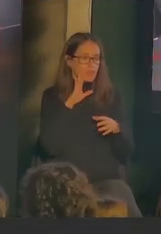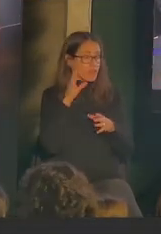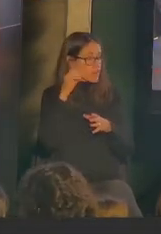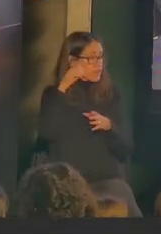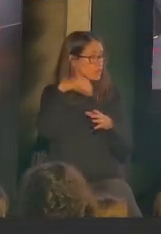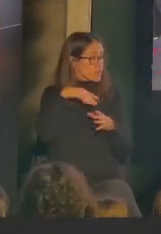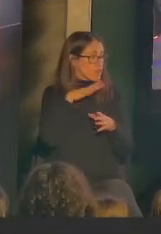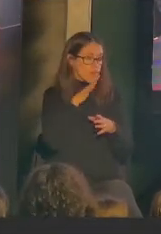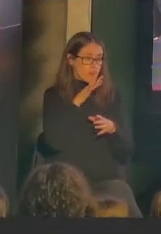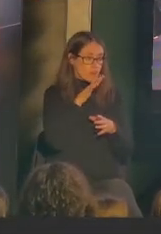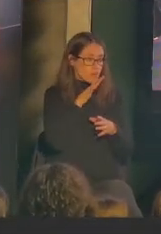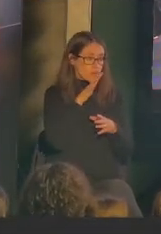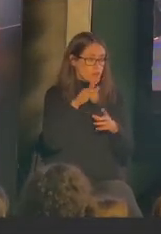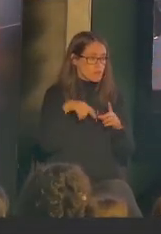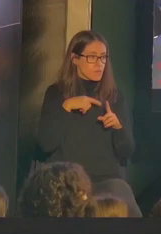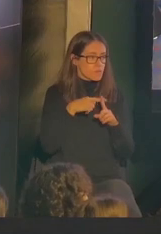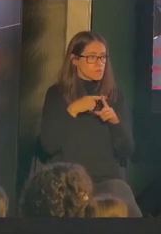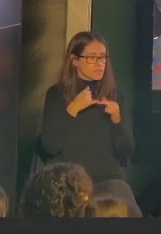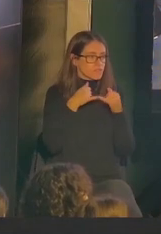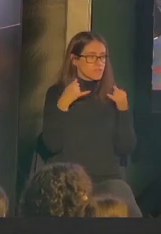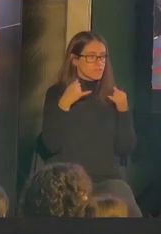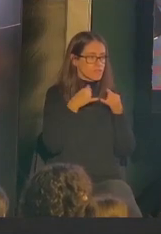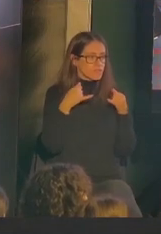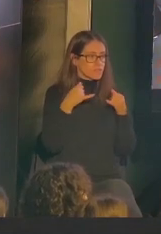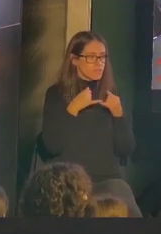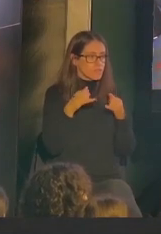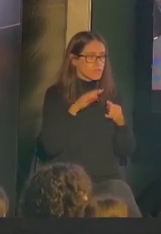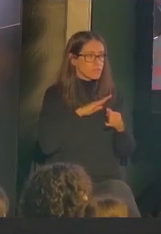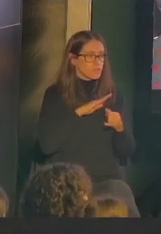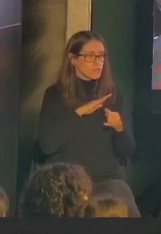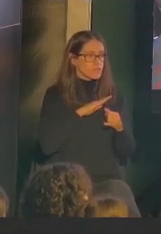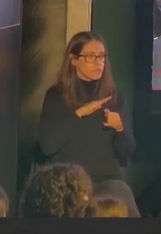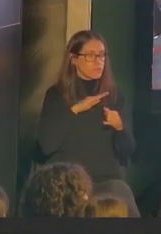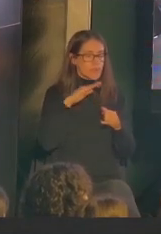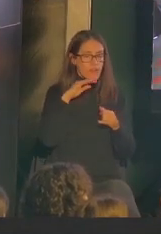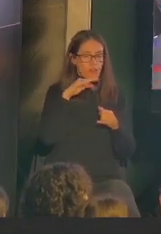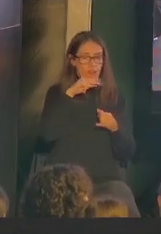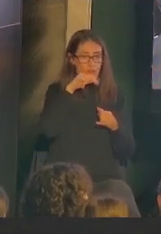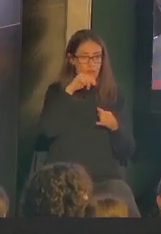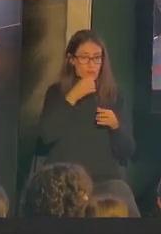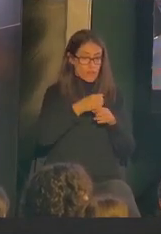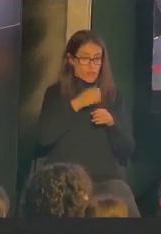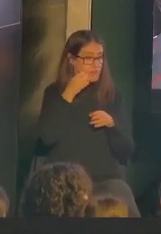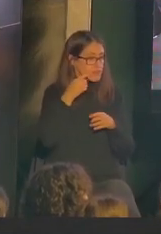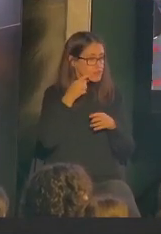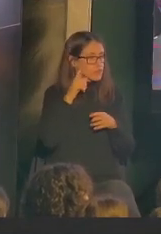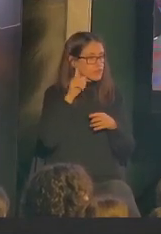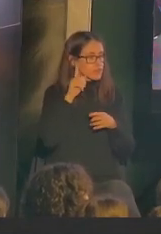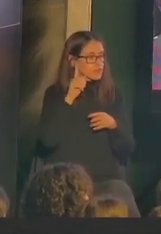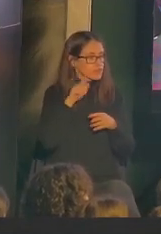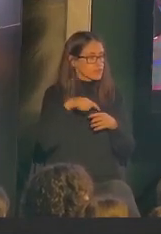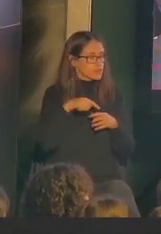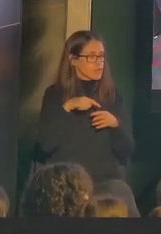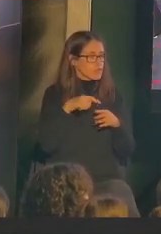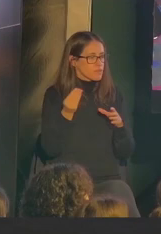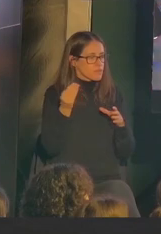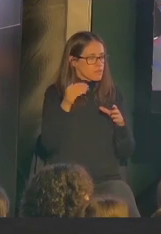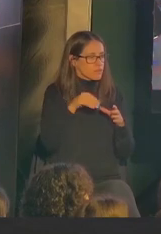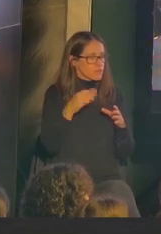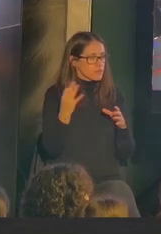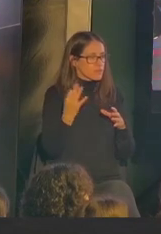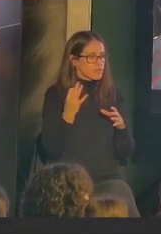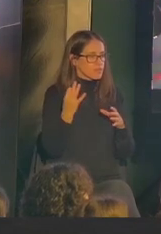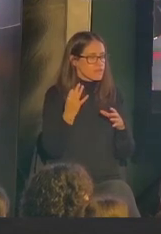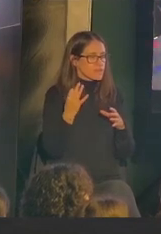afegit la fibra de sucre de canya, vale? I en aquest cas he utilitzat,